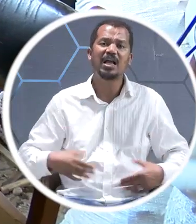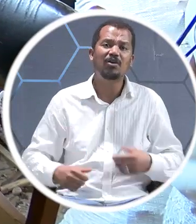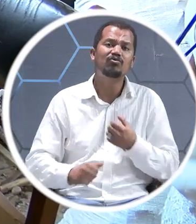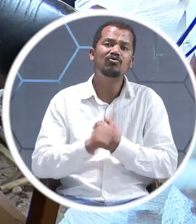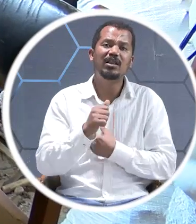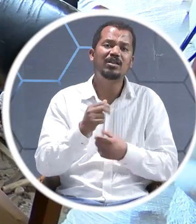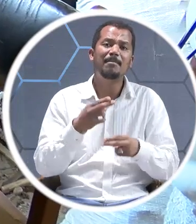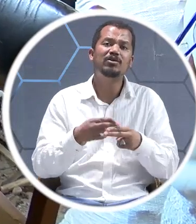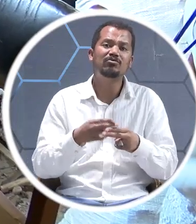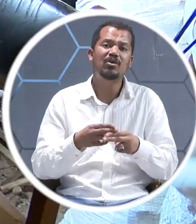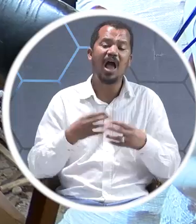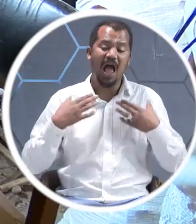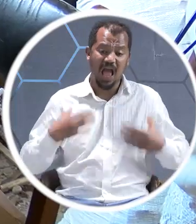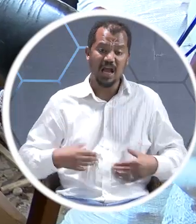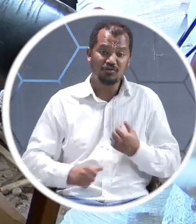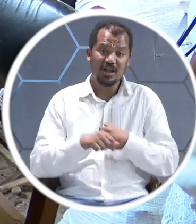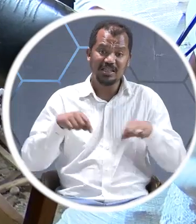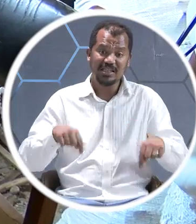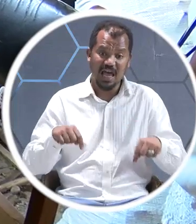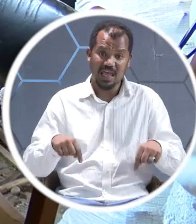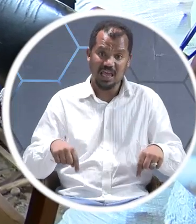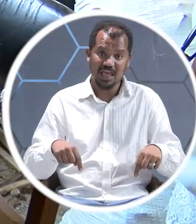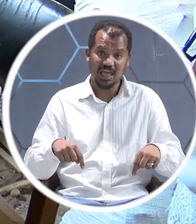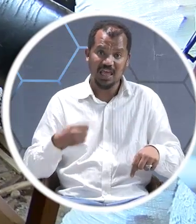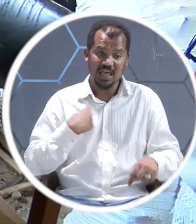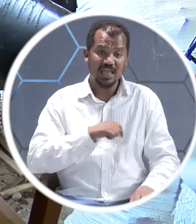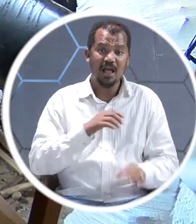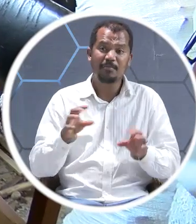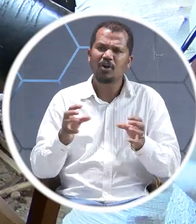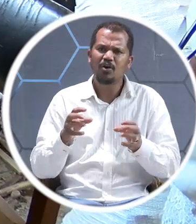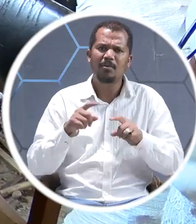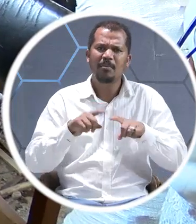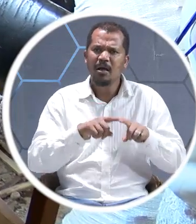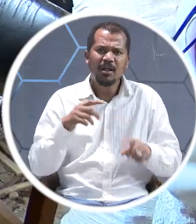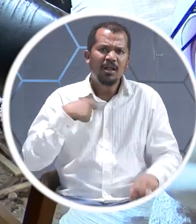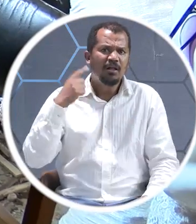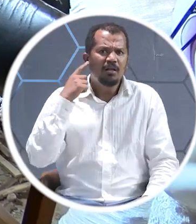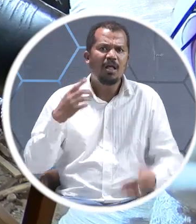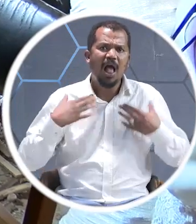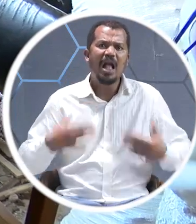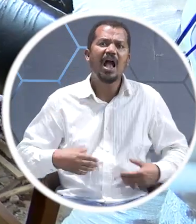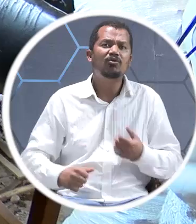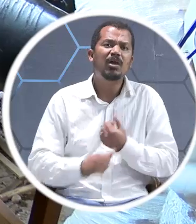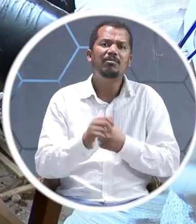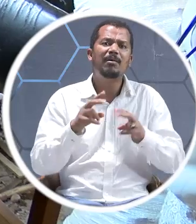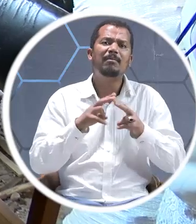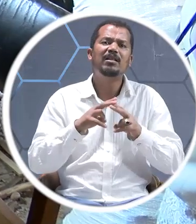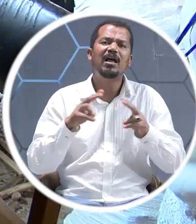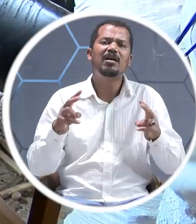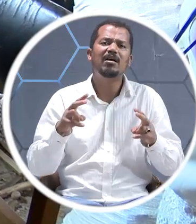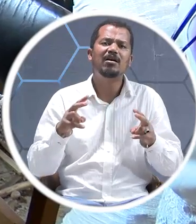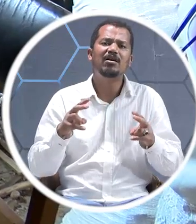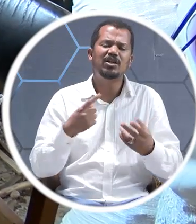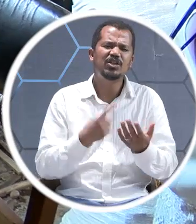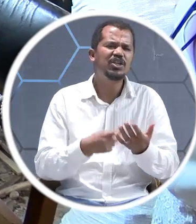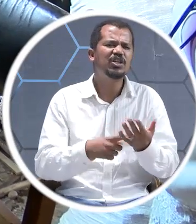وكو بسمو، أكل غدات كوزارين ده نيام بنتنسن سما بمتيام بمنسن سما، أكل غداتنيا بتأم